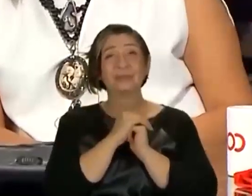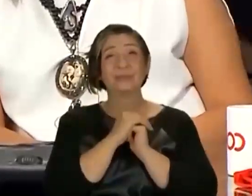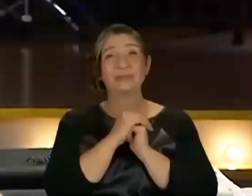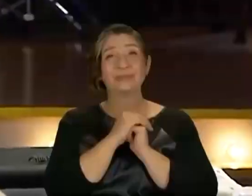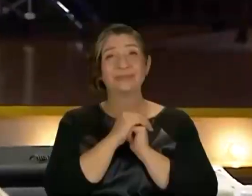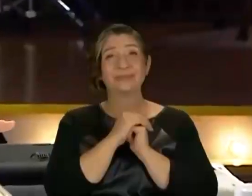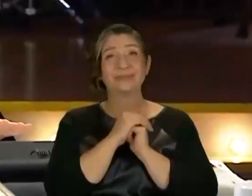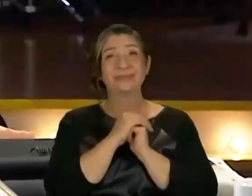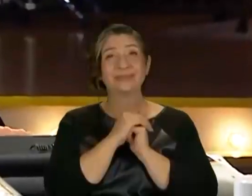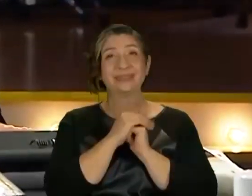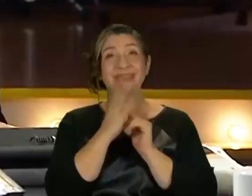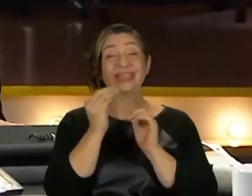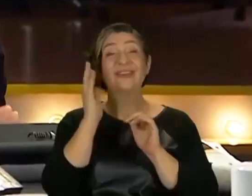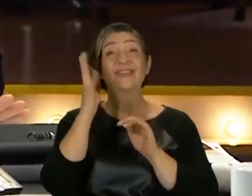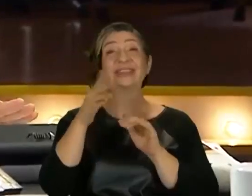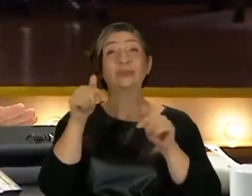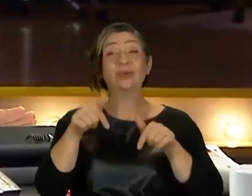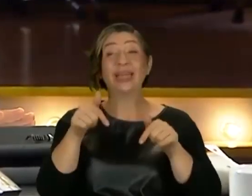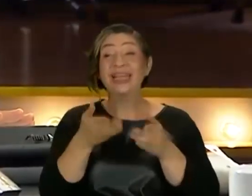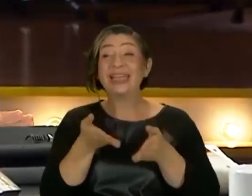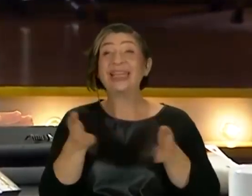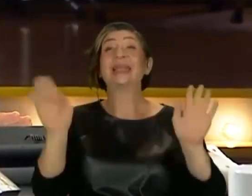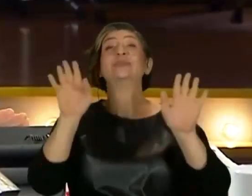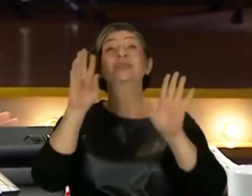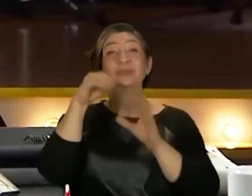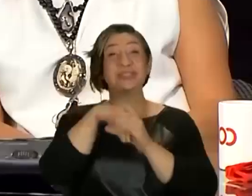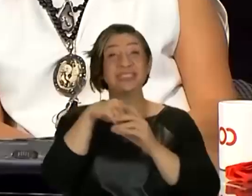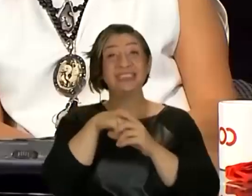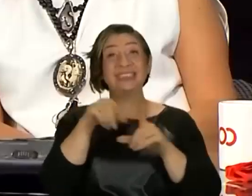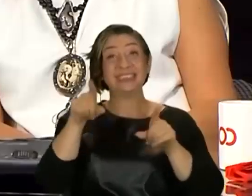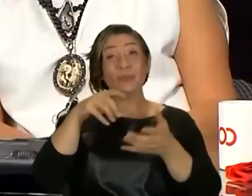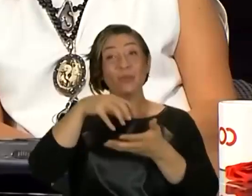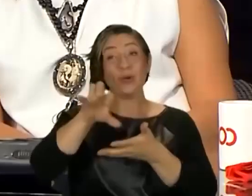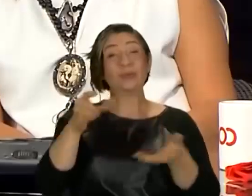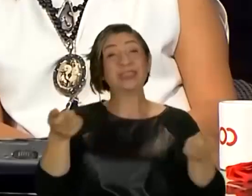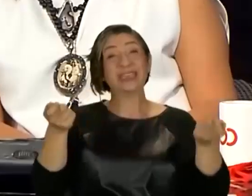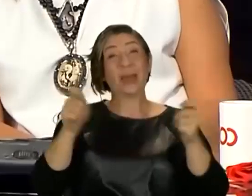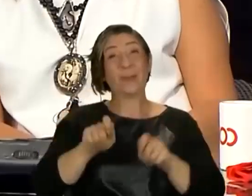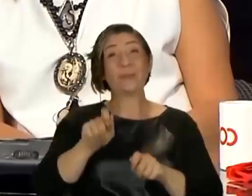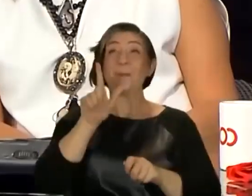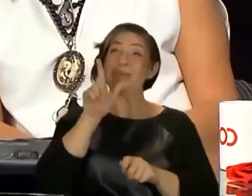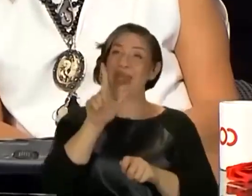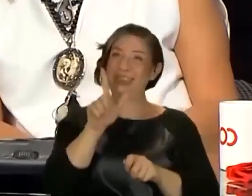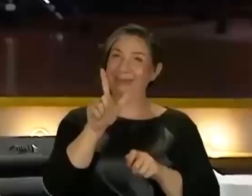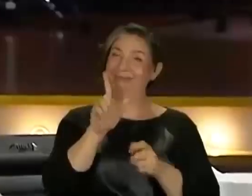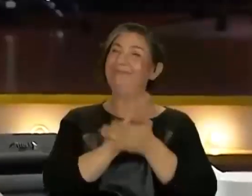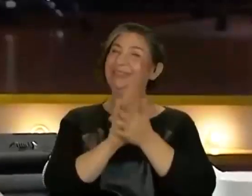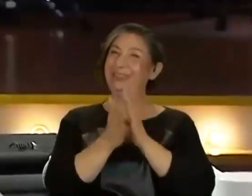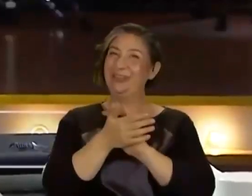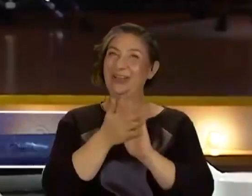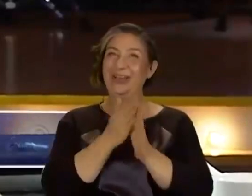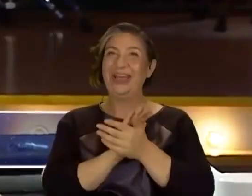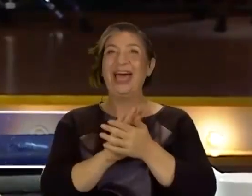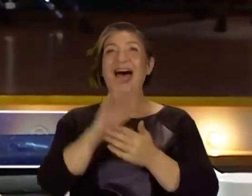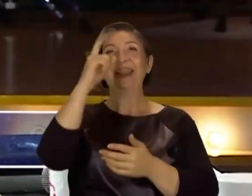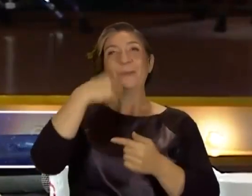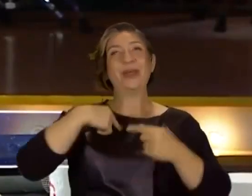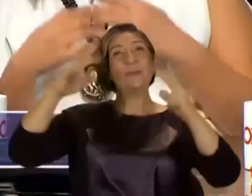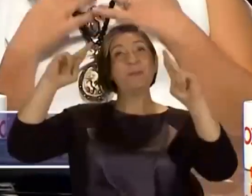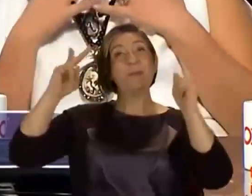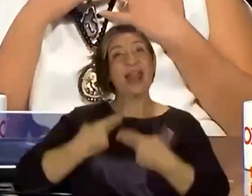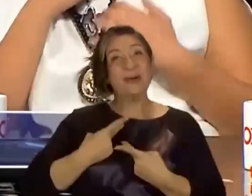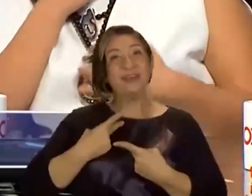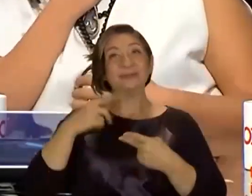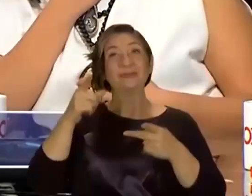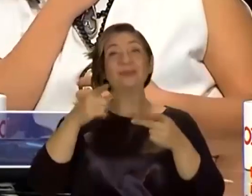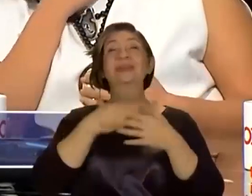Şimdi artık daha fazla buradan bir yere gidemeyeceğimiz için sizin bölümünüzü kapatmak zorundayız. Allah da benim belamı